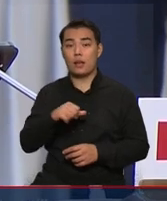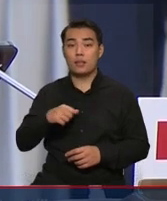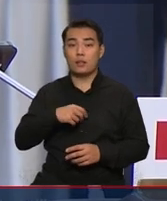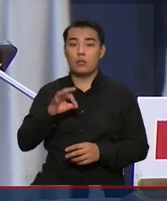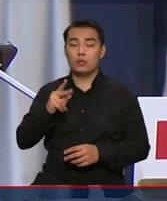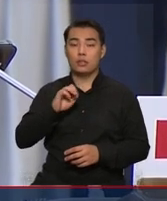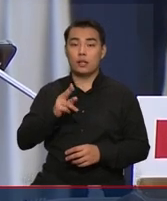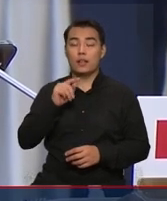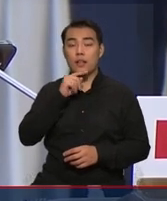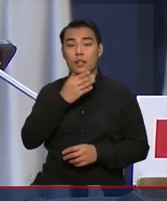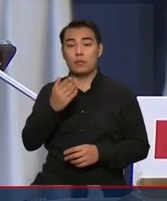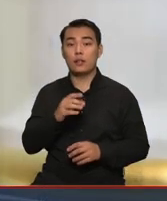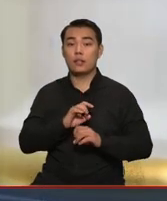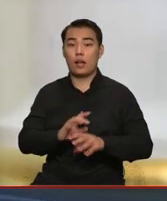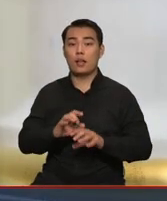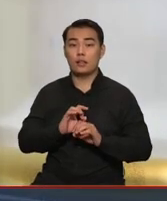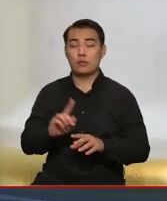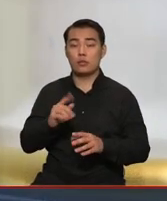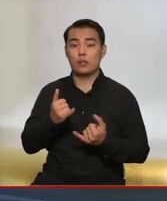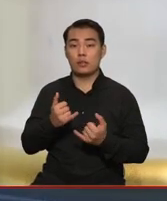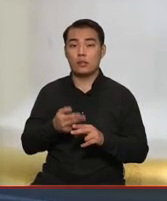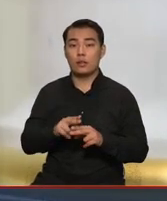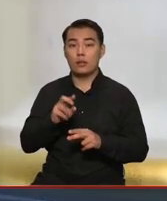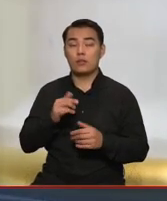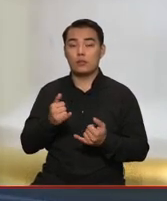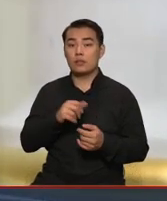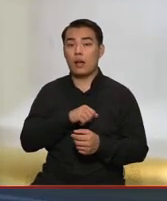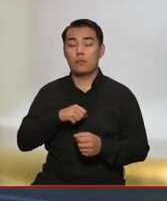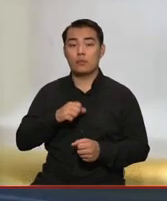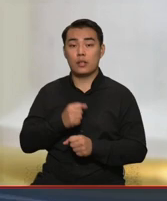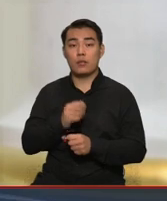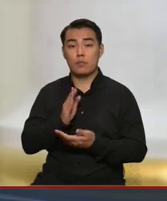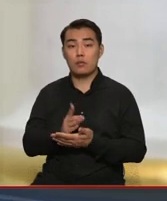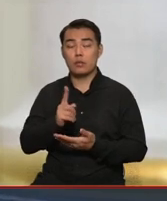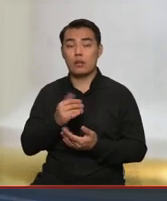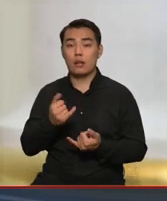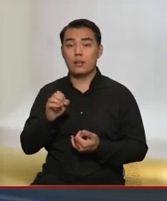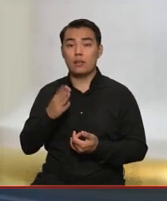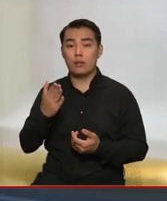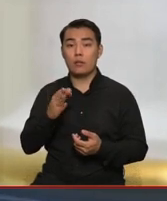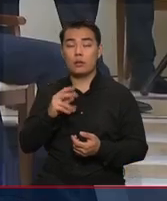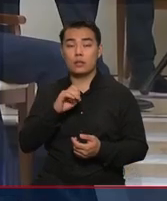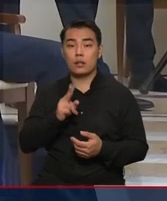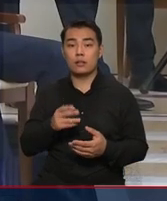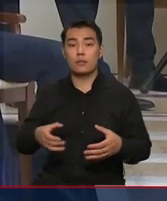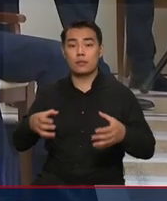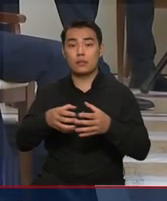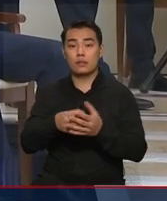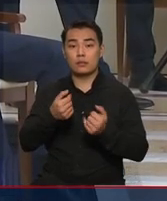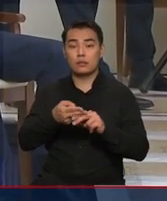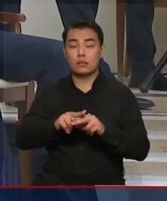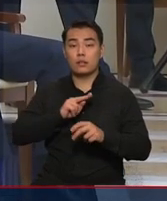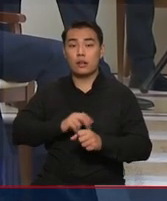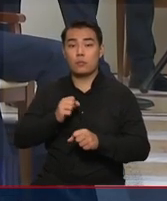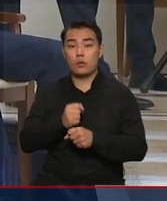одақтың экономикалық сипатын айқындайтын қағидатта берік ұстанды. Еуразиялық экономикалық одаққа мүше мемлекеттер өз істерімен